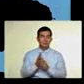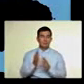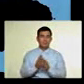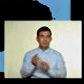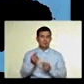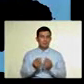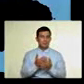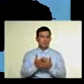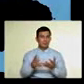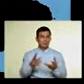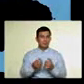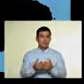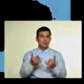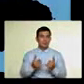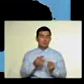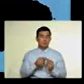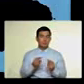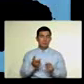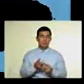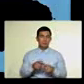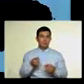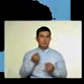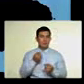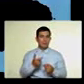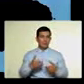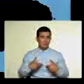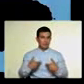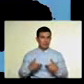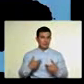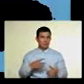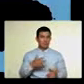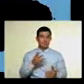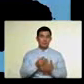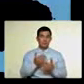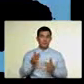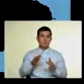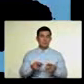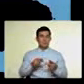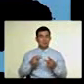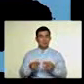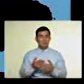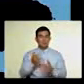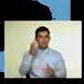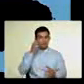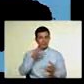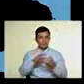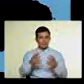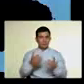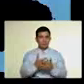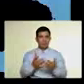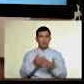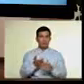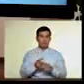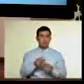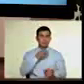hosil bo'lib, hozirgi vaqtda kam foydalaniladi. Uning o'rniga asosan ko'mir, neft, gaz